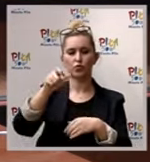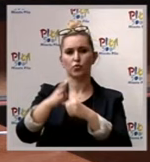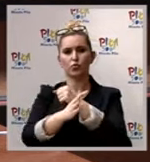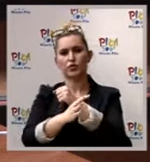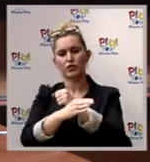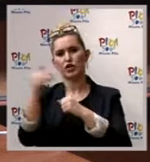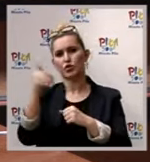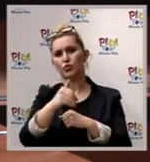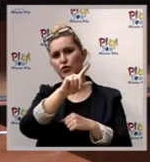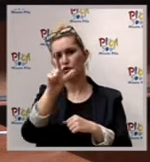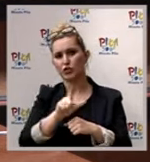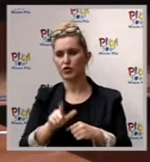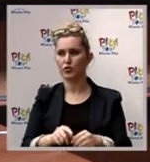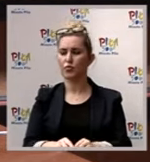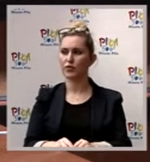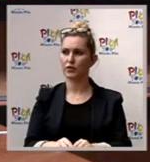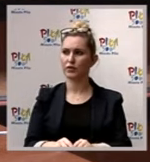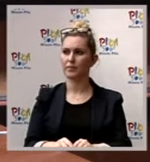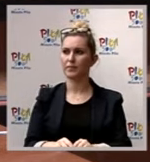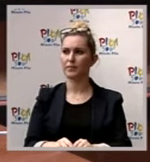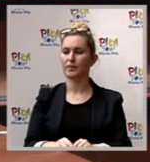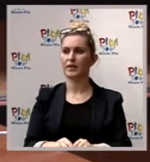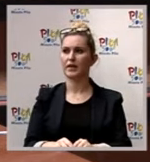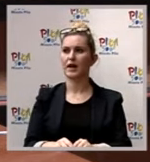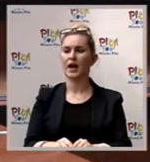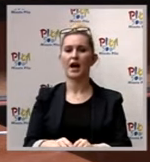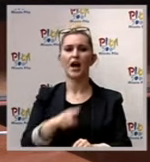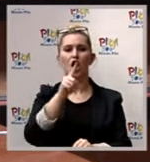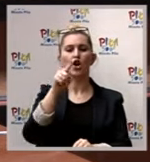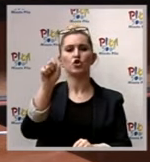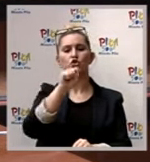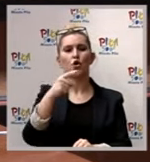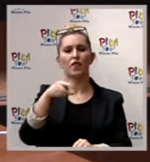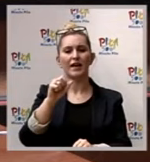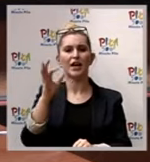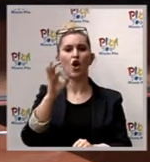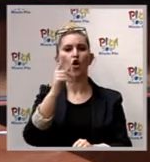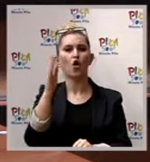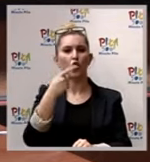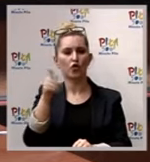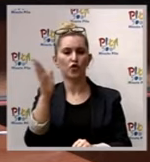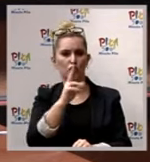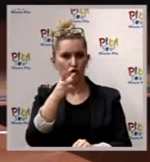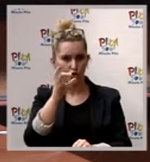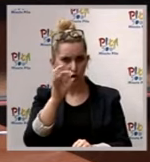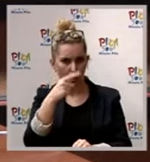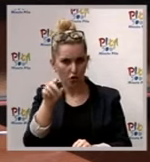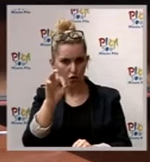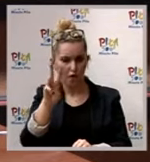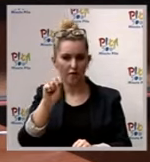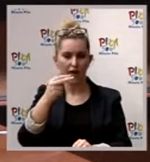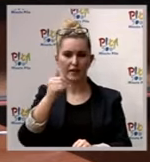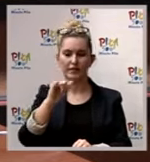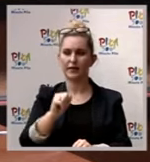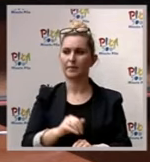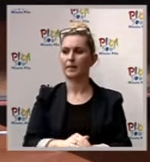tysięcy złotych. Natomiast jeżeli chodzi o żądania wypłaty odszkodowania bądź wykupu nieruchomości,